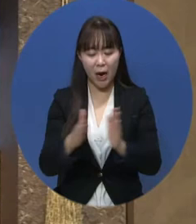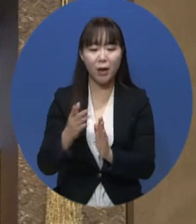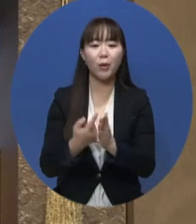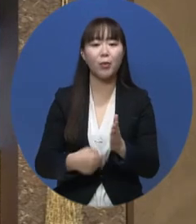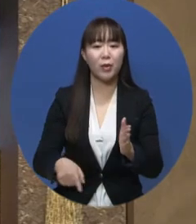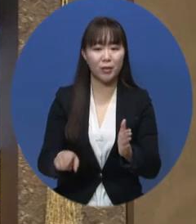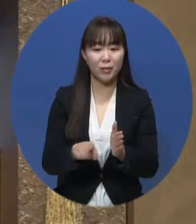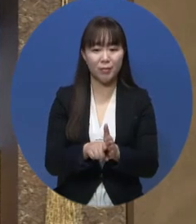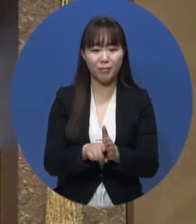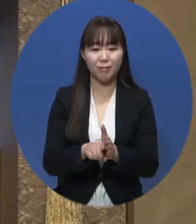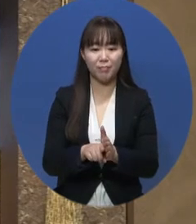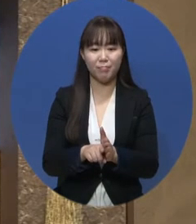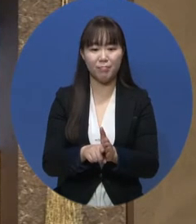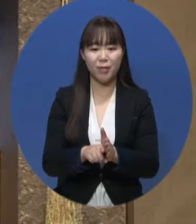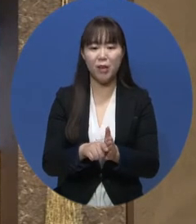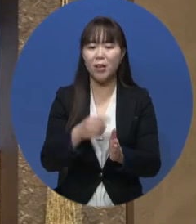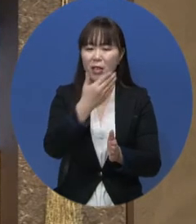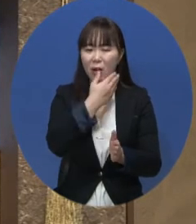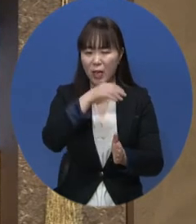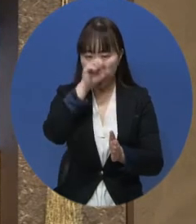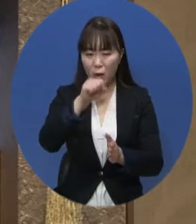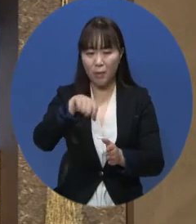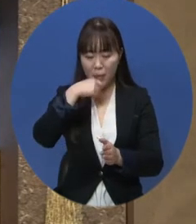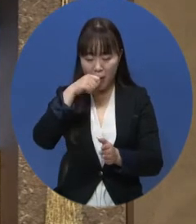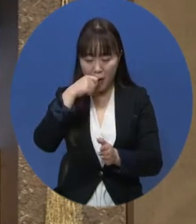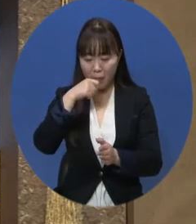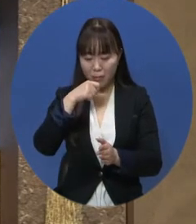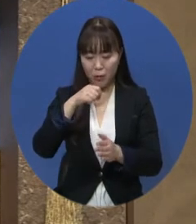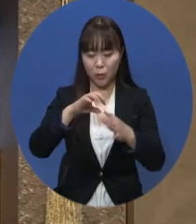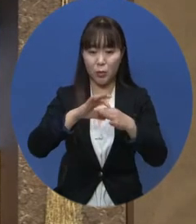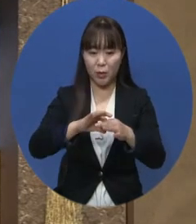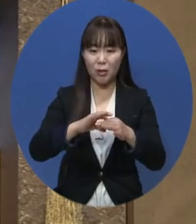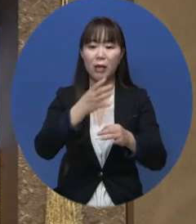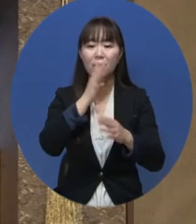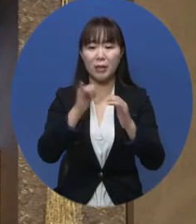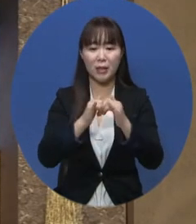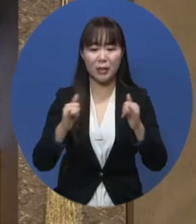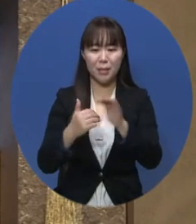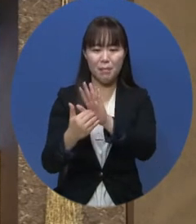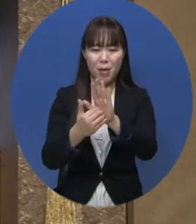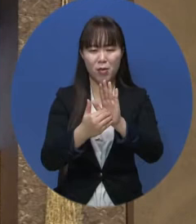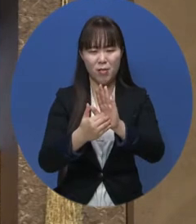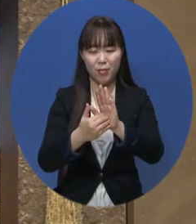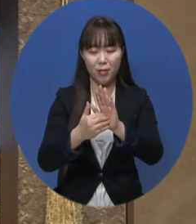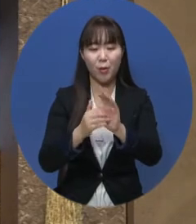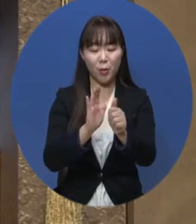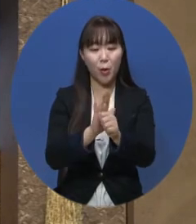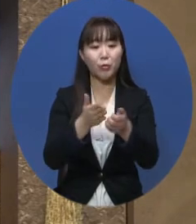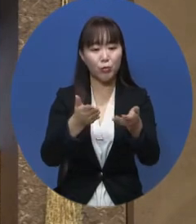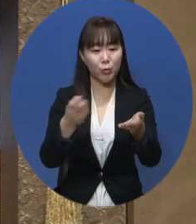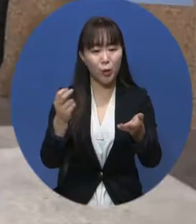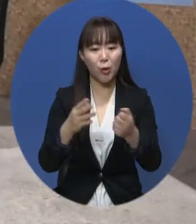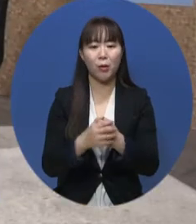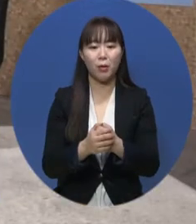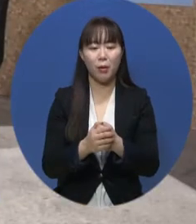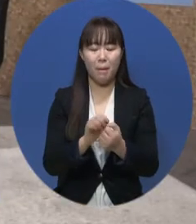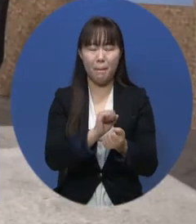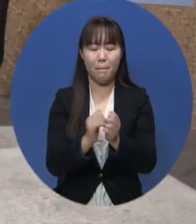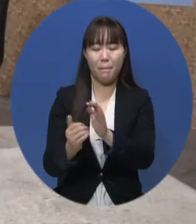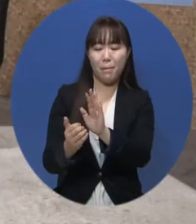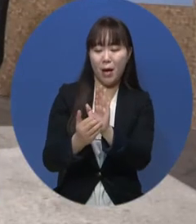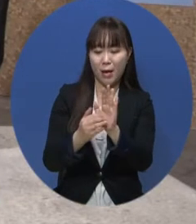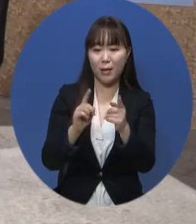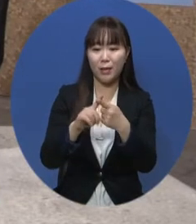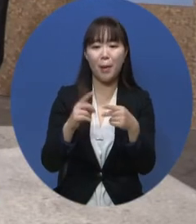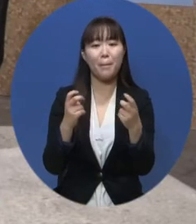네. 영양가 높은 식단을 통해서 어르신들의 면역력을 높여주고 네. 또 방역하는